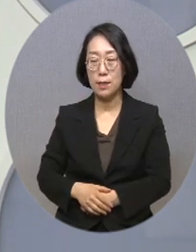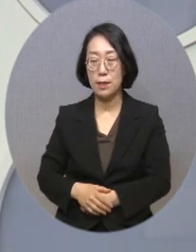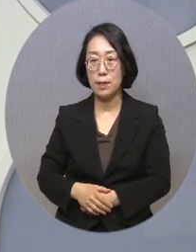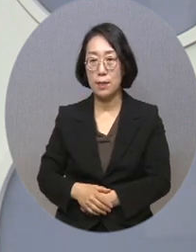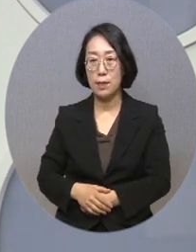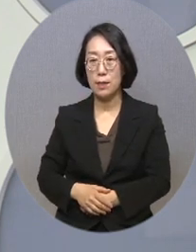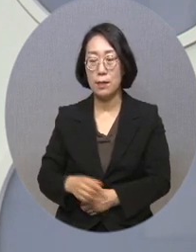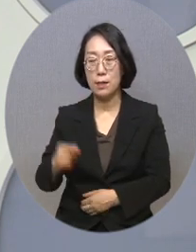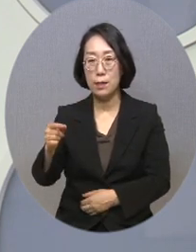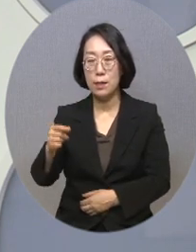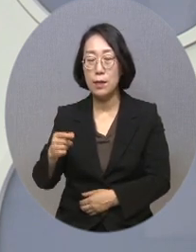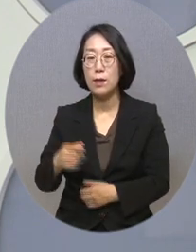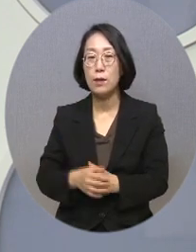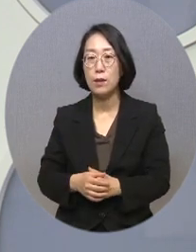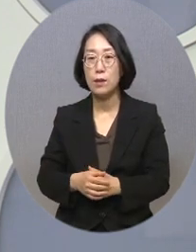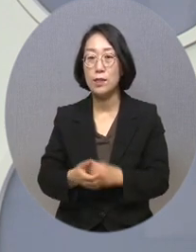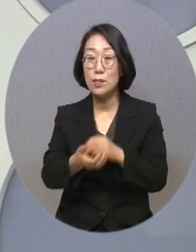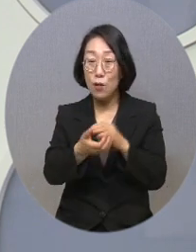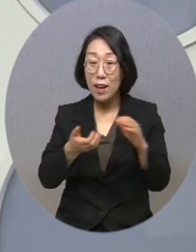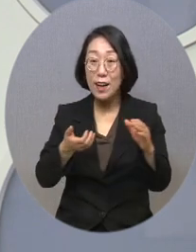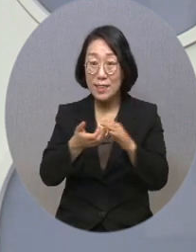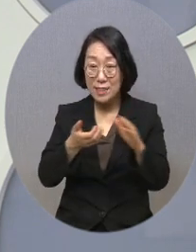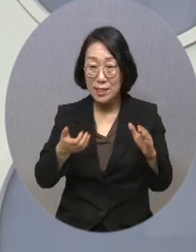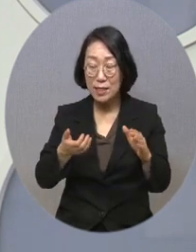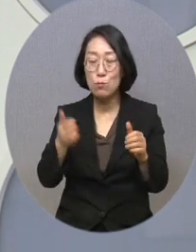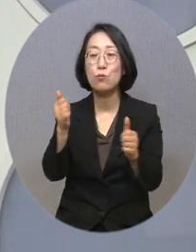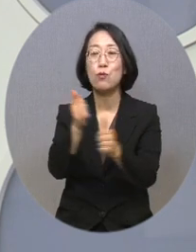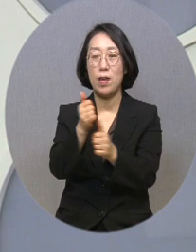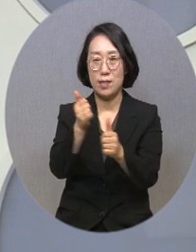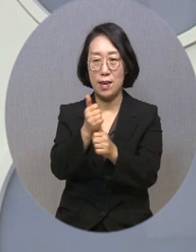네. 한국세무사 부회장으로 그렇게 있었고요.